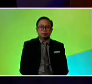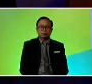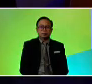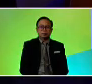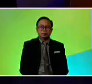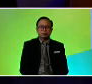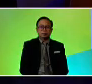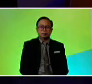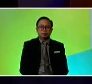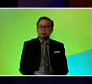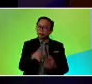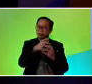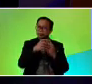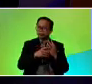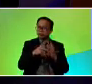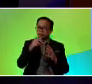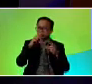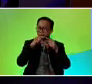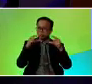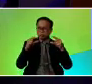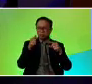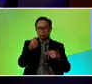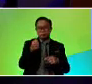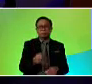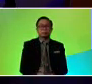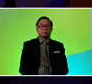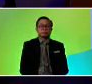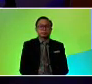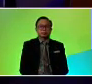Nur Ima Najla pilih card Anda silakan